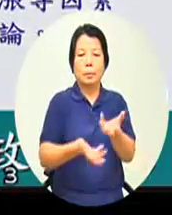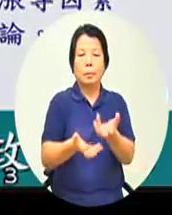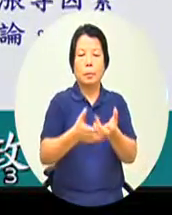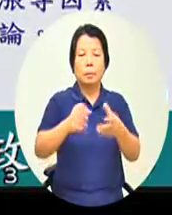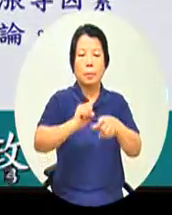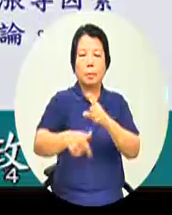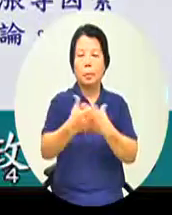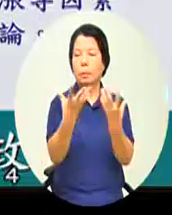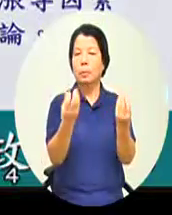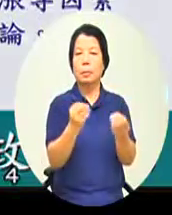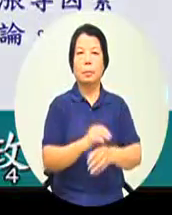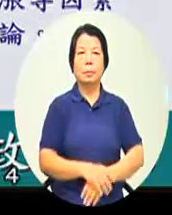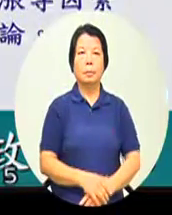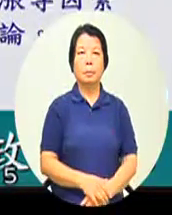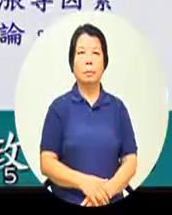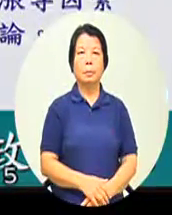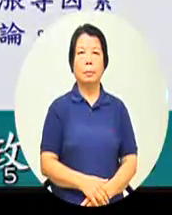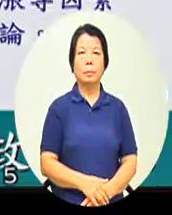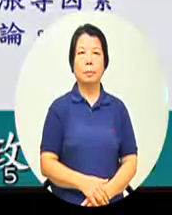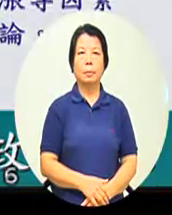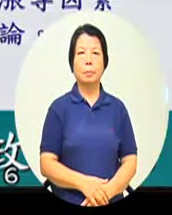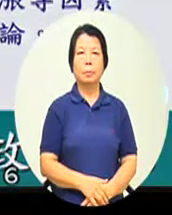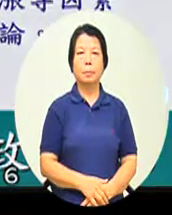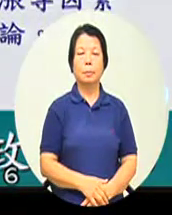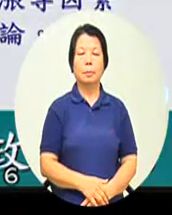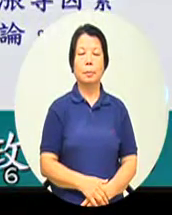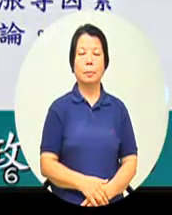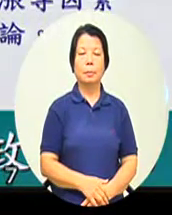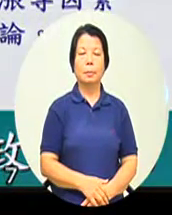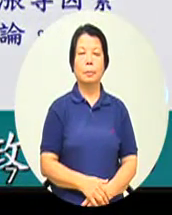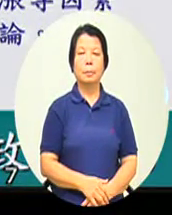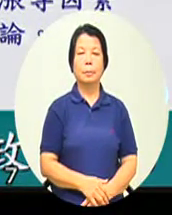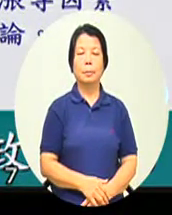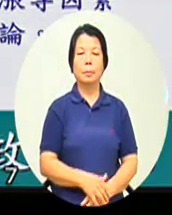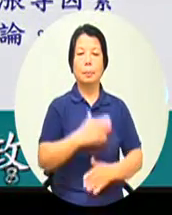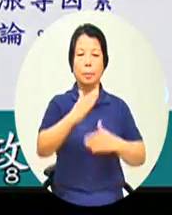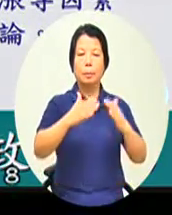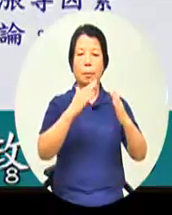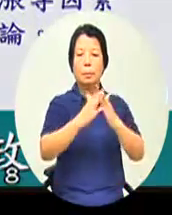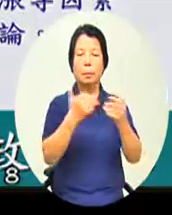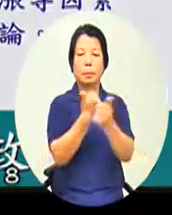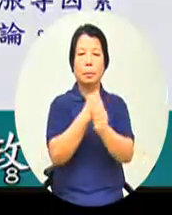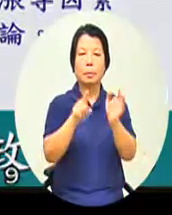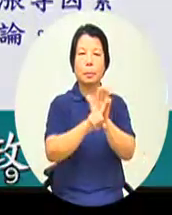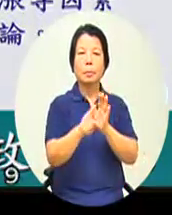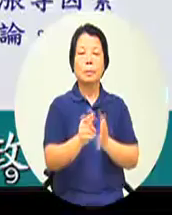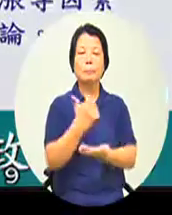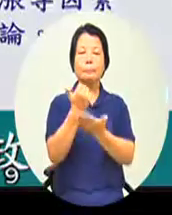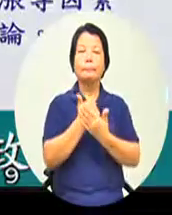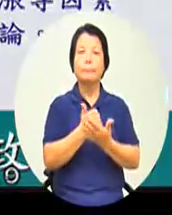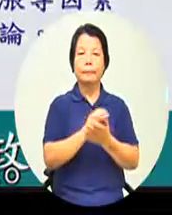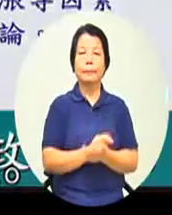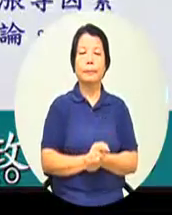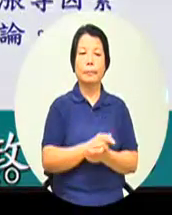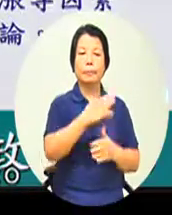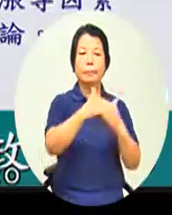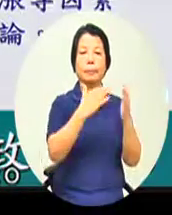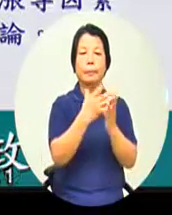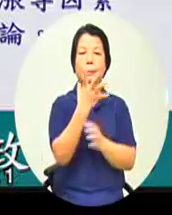料里面是没有。哦，不要紧，学校代表，你请几个学